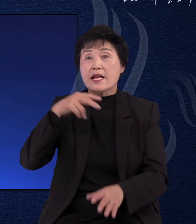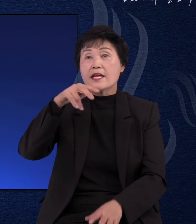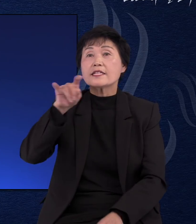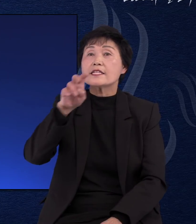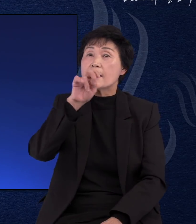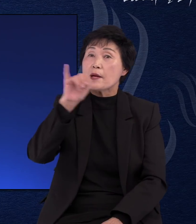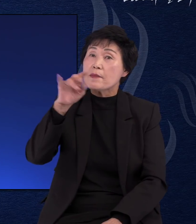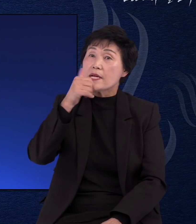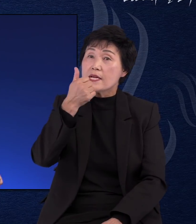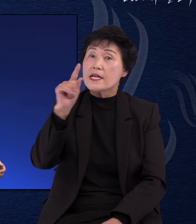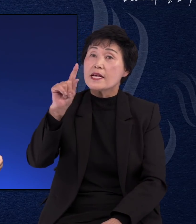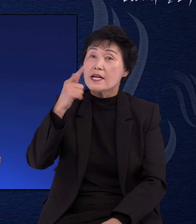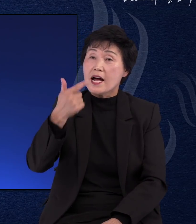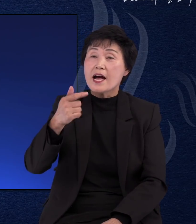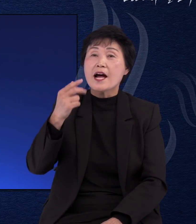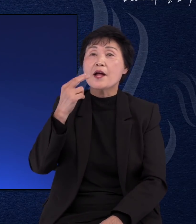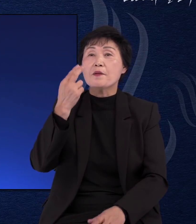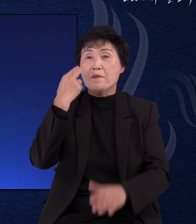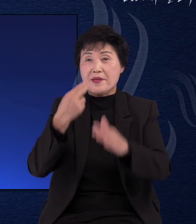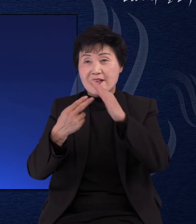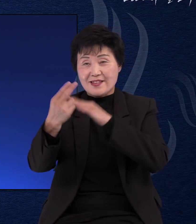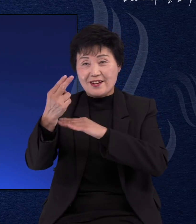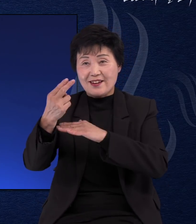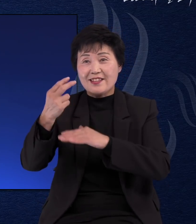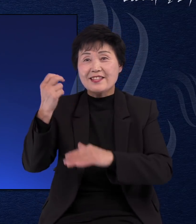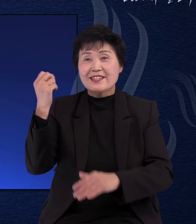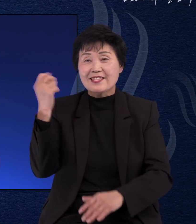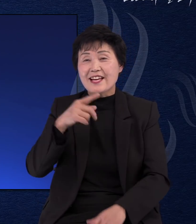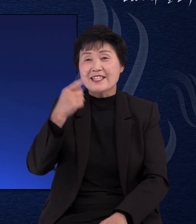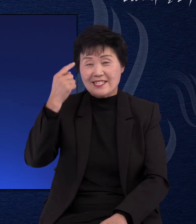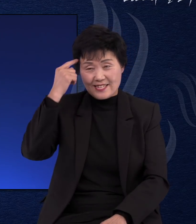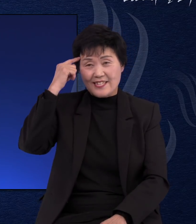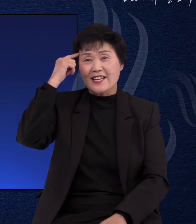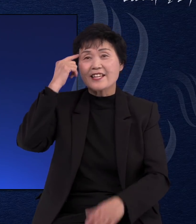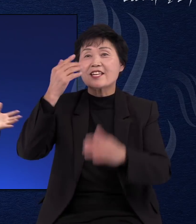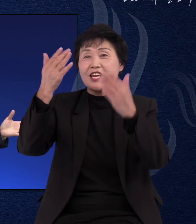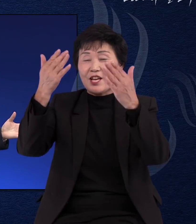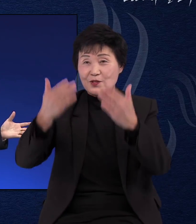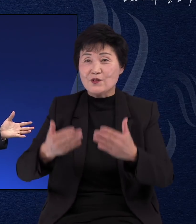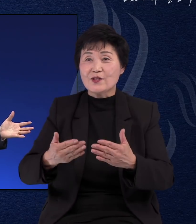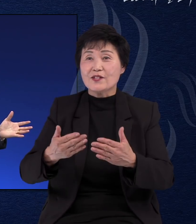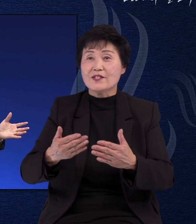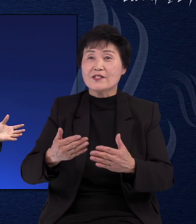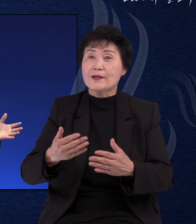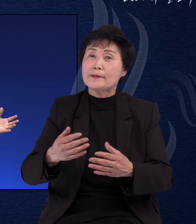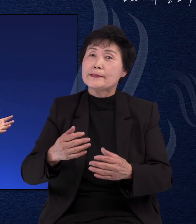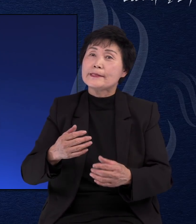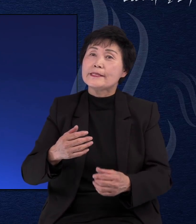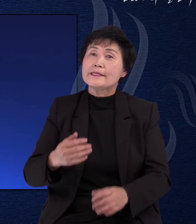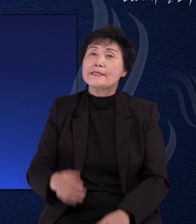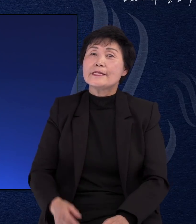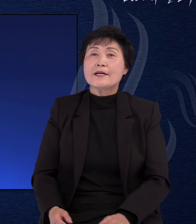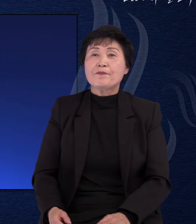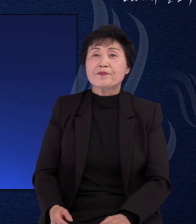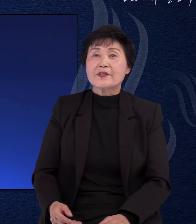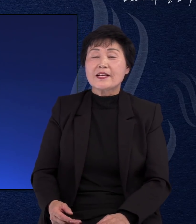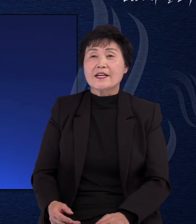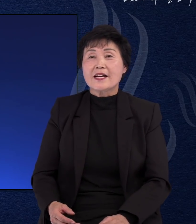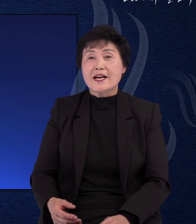주셔서 총회를 잘 마치고 2주 후에 성도님들 앞에 지난 10개월 동안 썼던 일기를